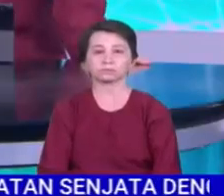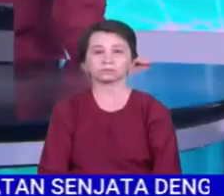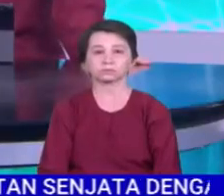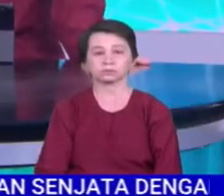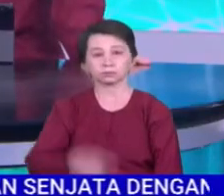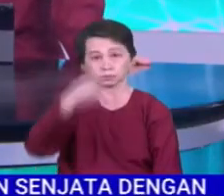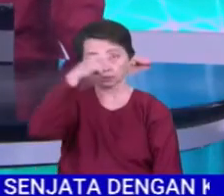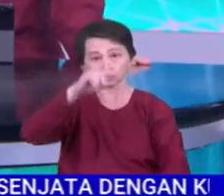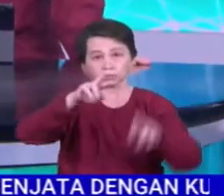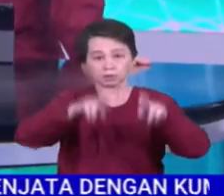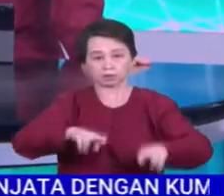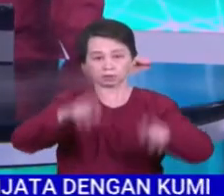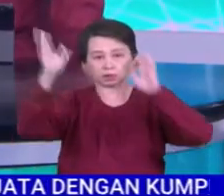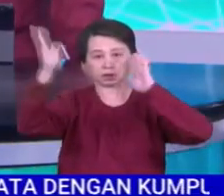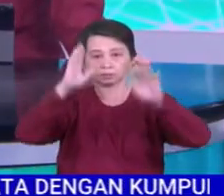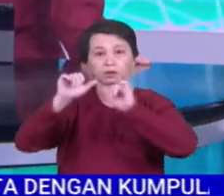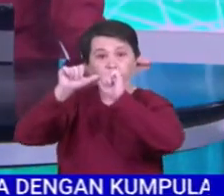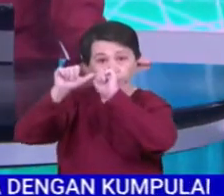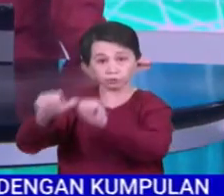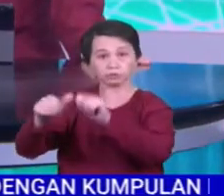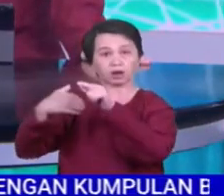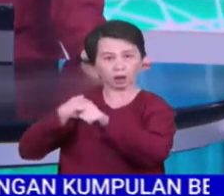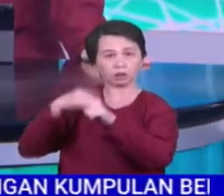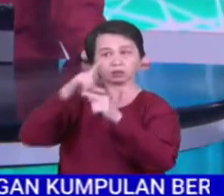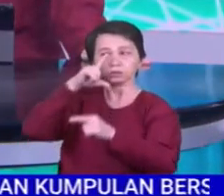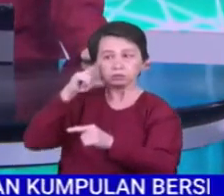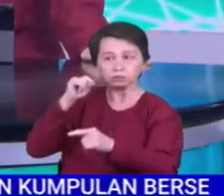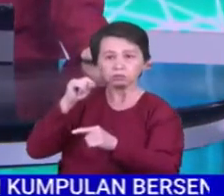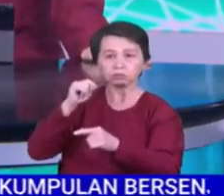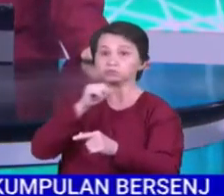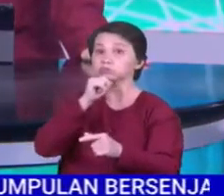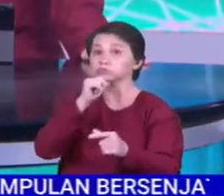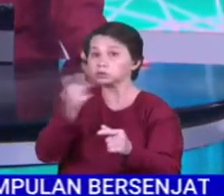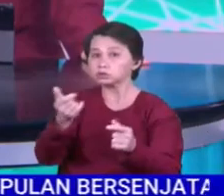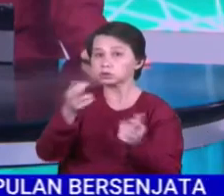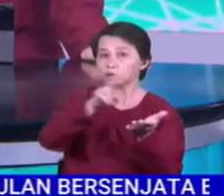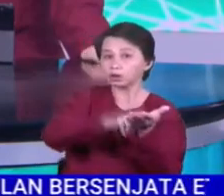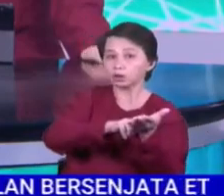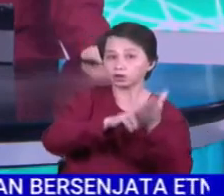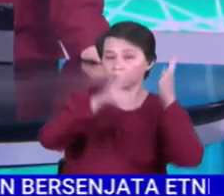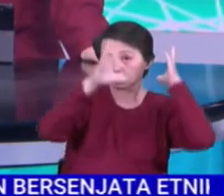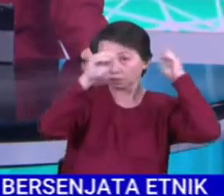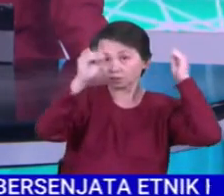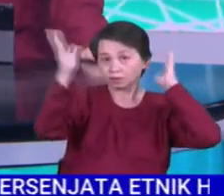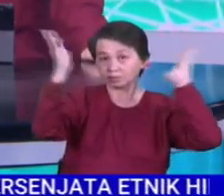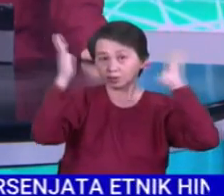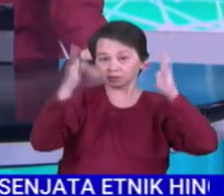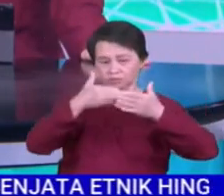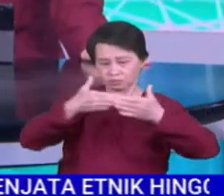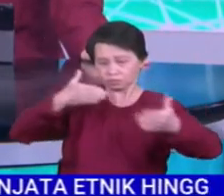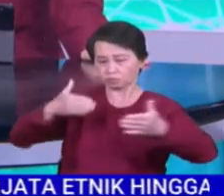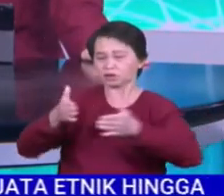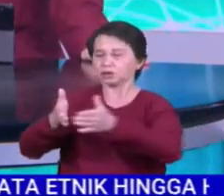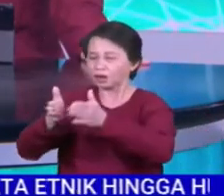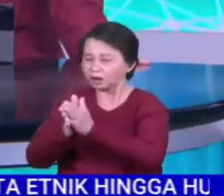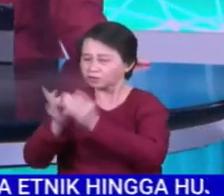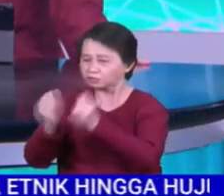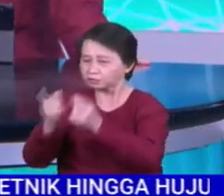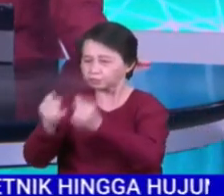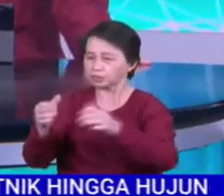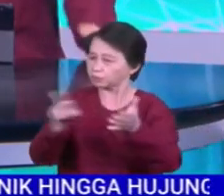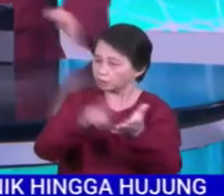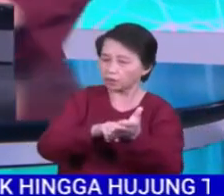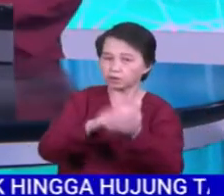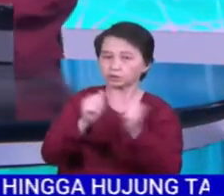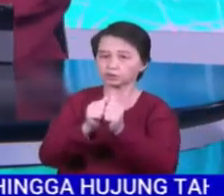Sementara itu, bagi rakyat Malaysia yang masih berada di Ukraine dan tidak berdaftar dengan kedutaan Malaysia di sana sebelum ini, disaran segera melakukannya